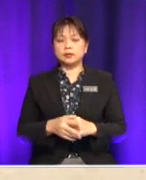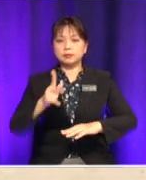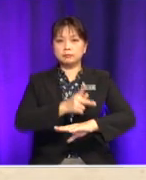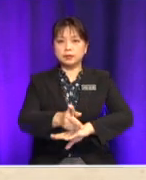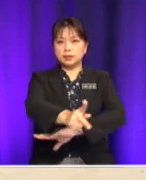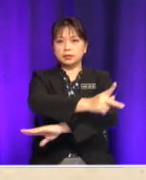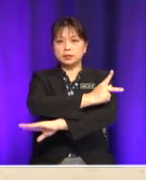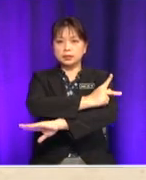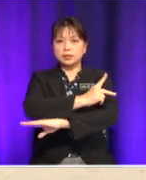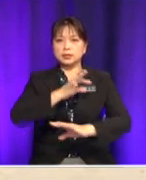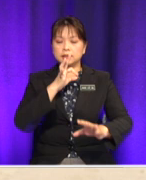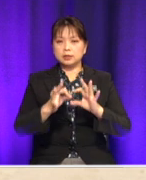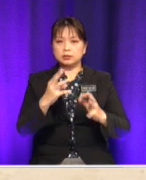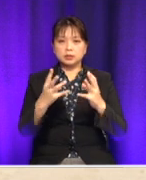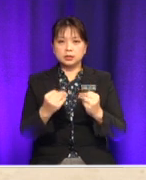terdapat